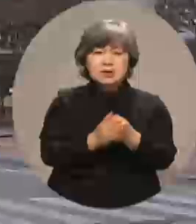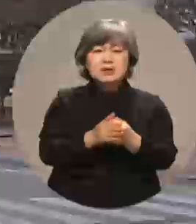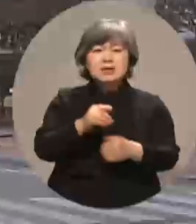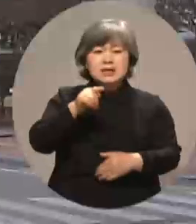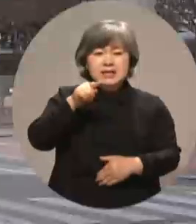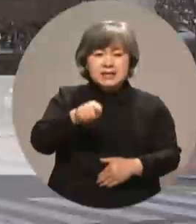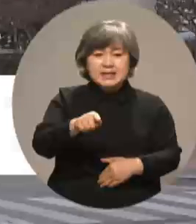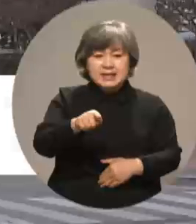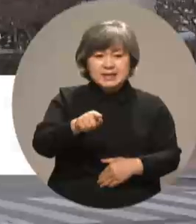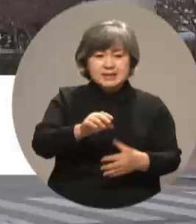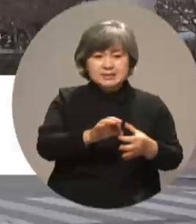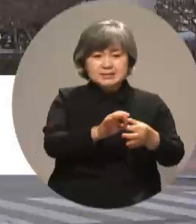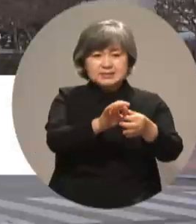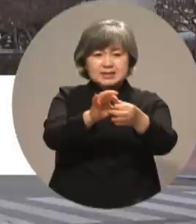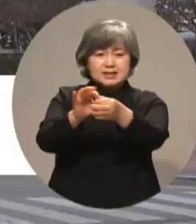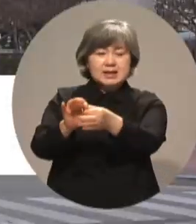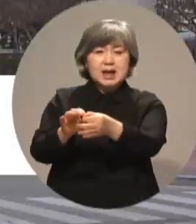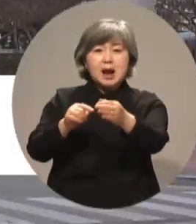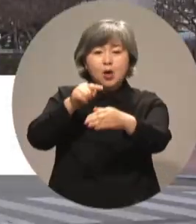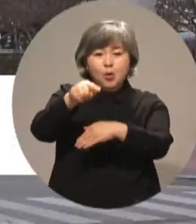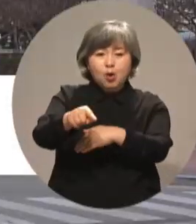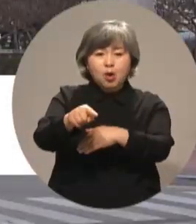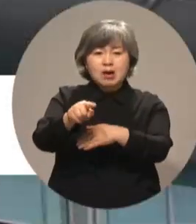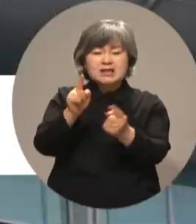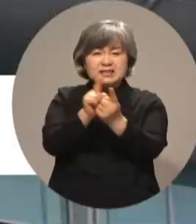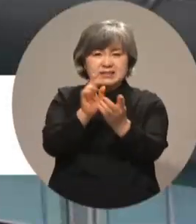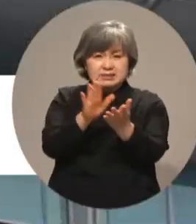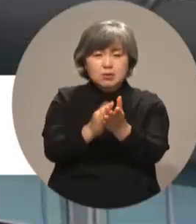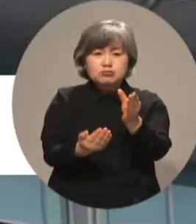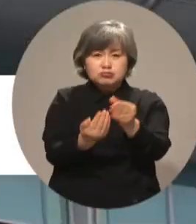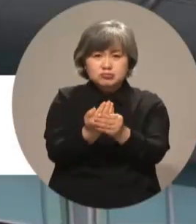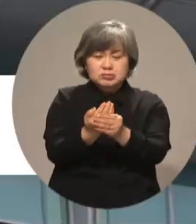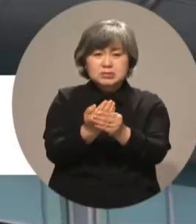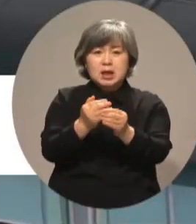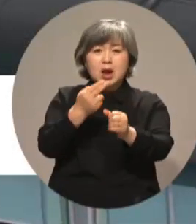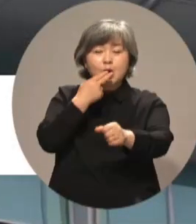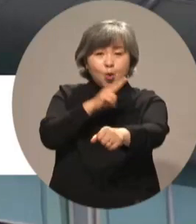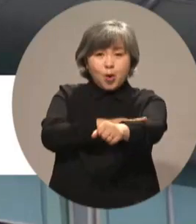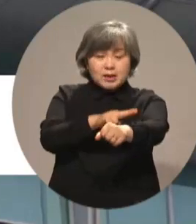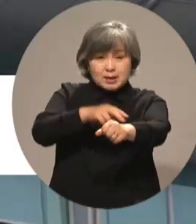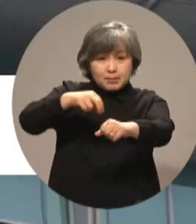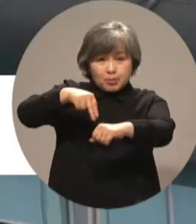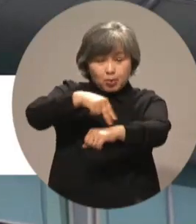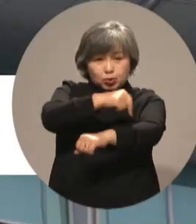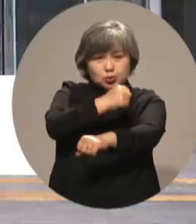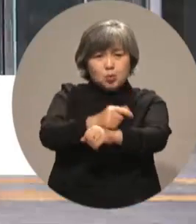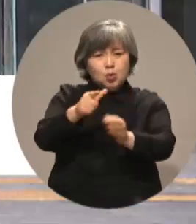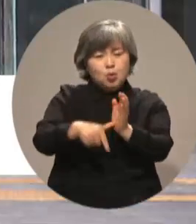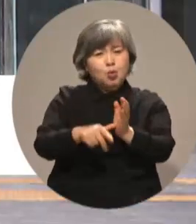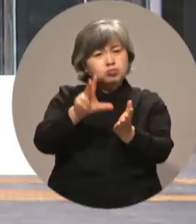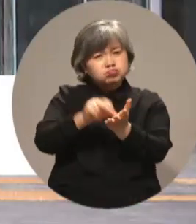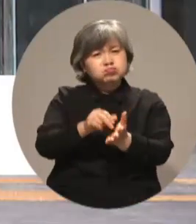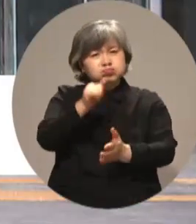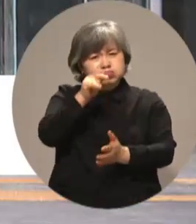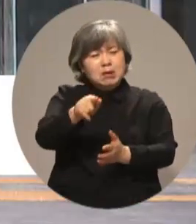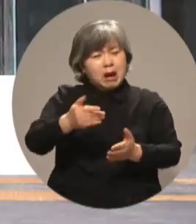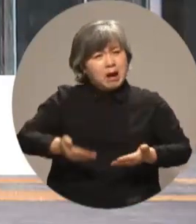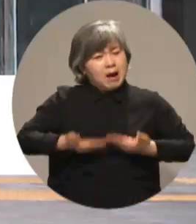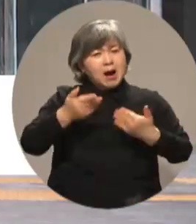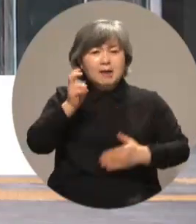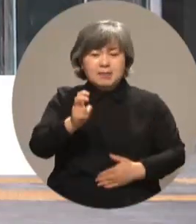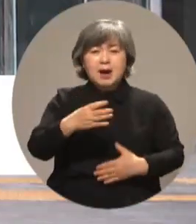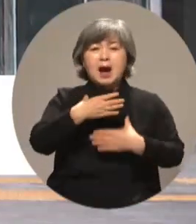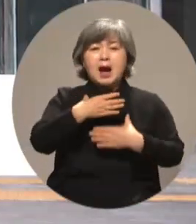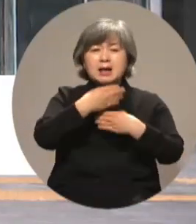테마의 책엔 타고 문제 데이터 횡단보도의 보행자 와 이상 척 문제들이 좀 생각하지 않느냐는 의견이 있었구요